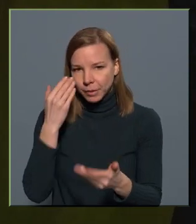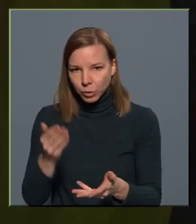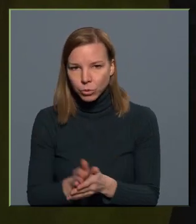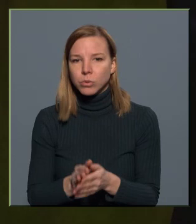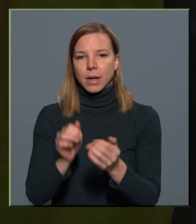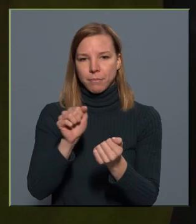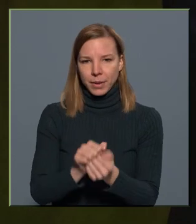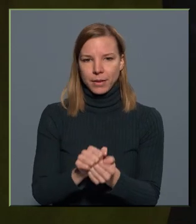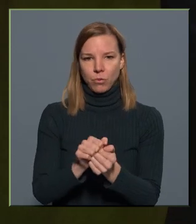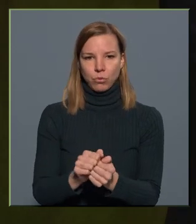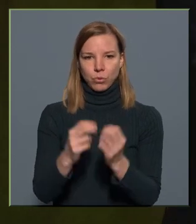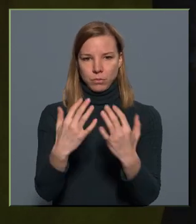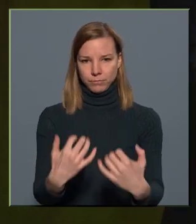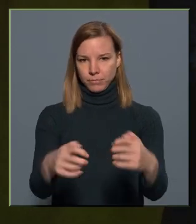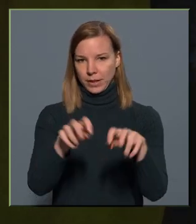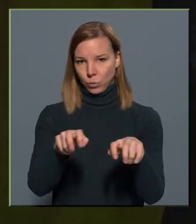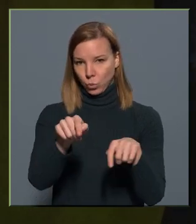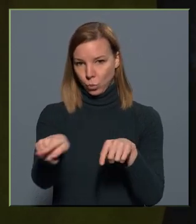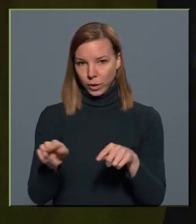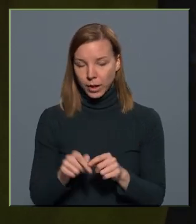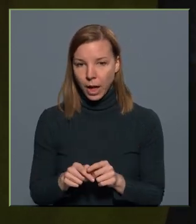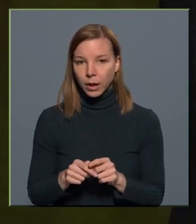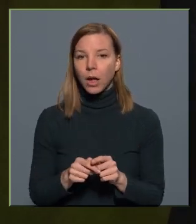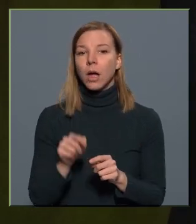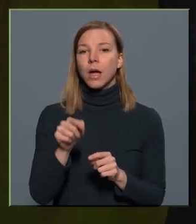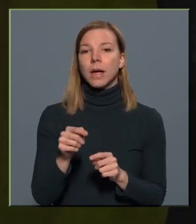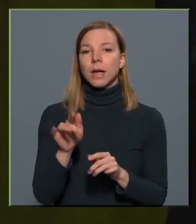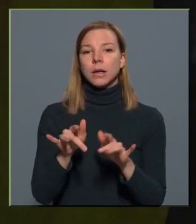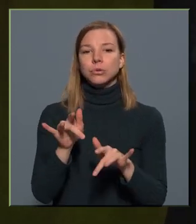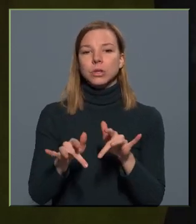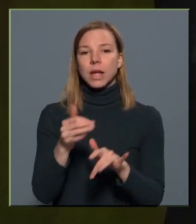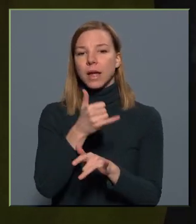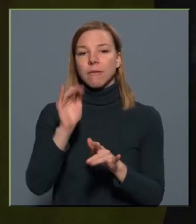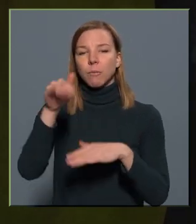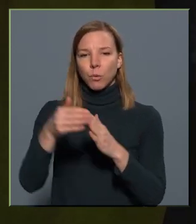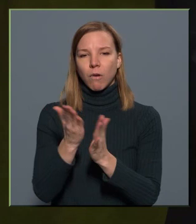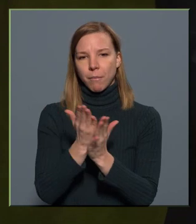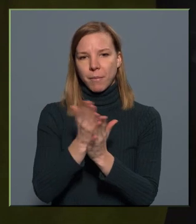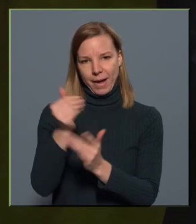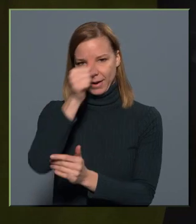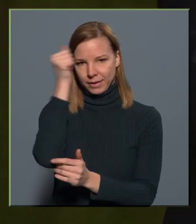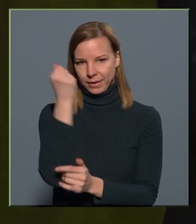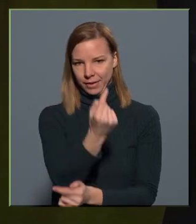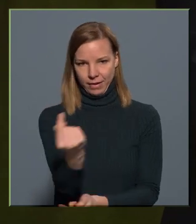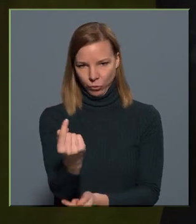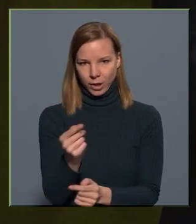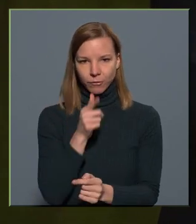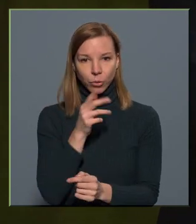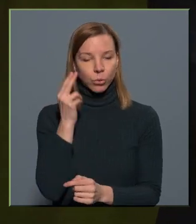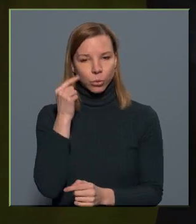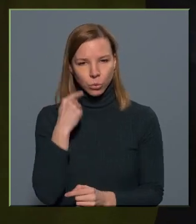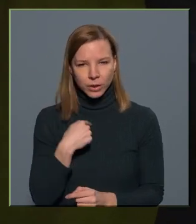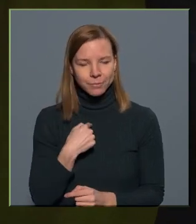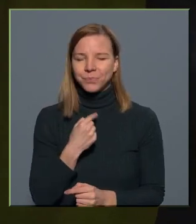ha visszagondolunk néhány év múlva, akkor már a nevüket is fogjuk tudni. De nem ez a legfontosabb, hanem